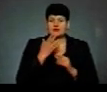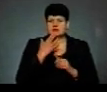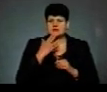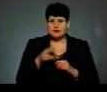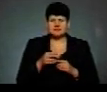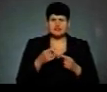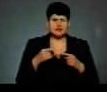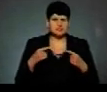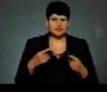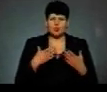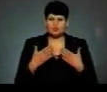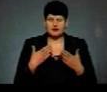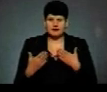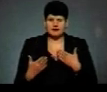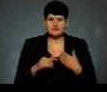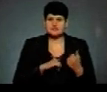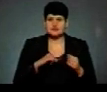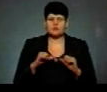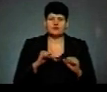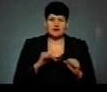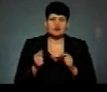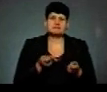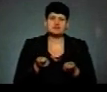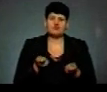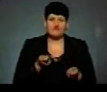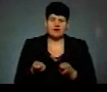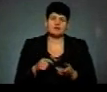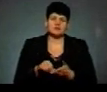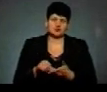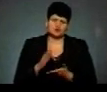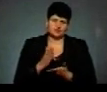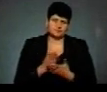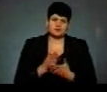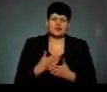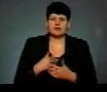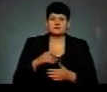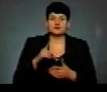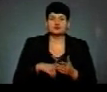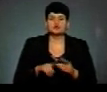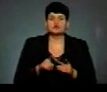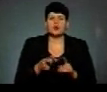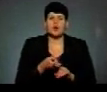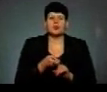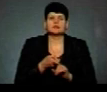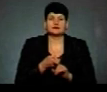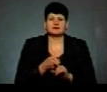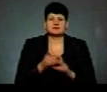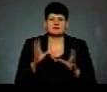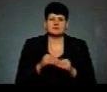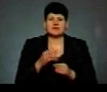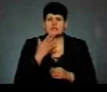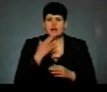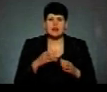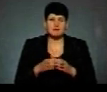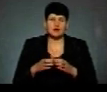різні комунікації від самоврядування до адміністрування, вони присутні. І я переконаний, що контакт з всіма національними